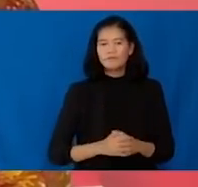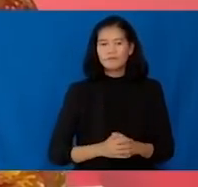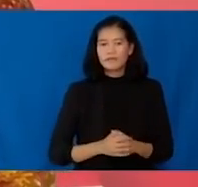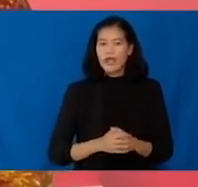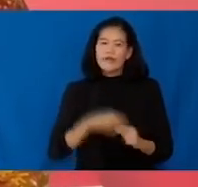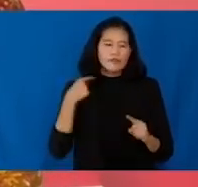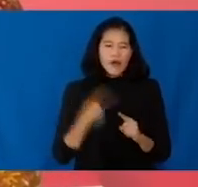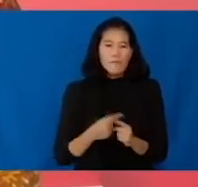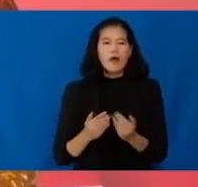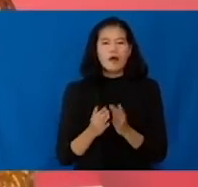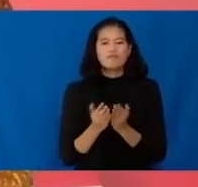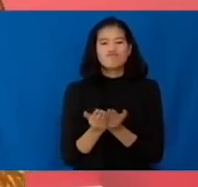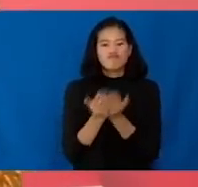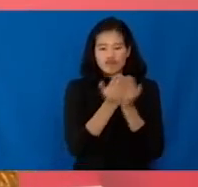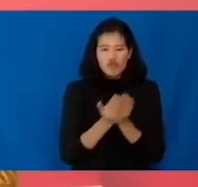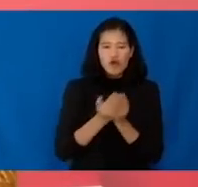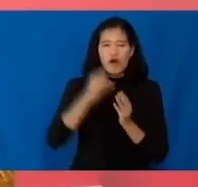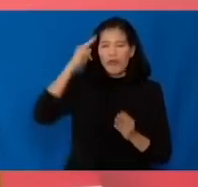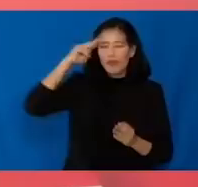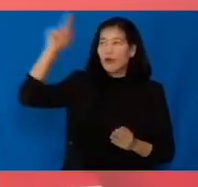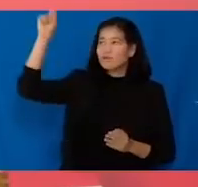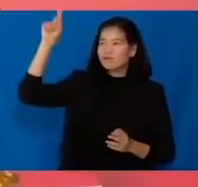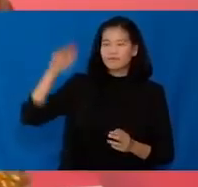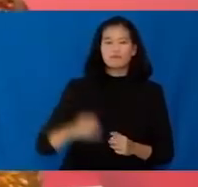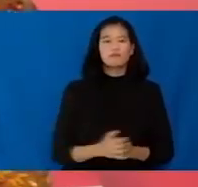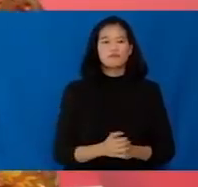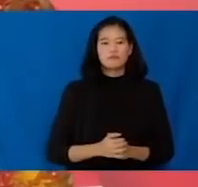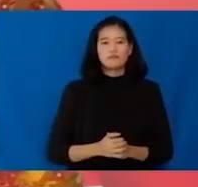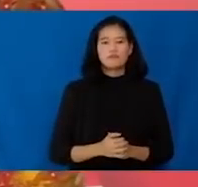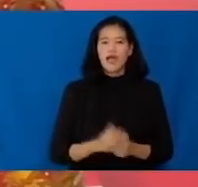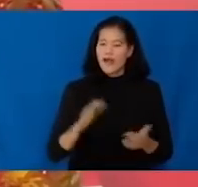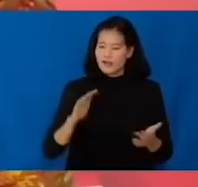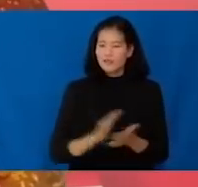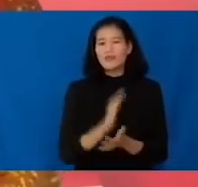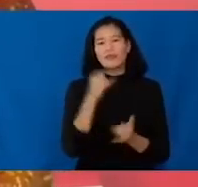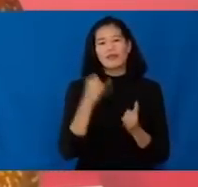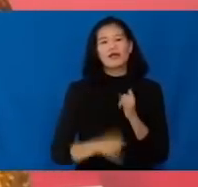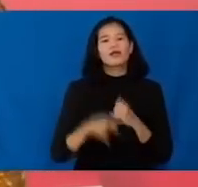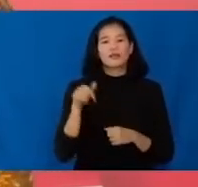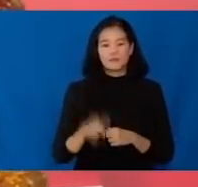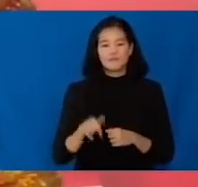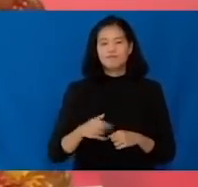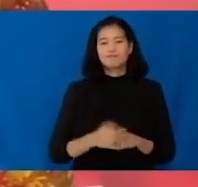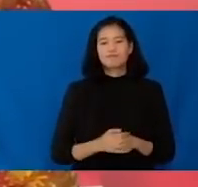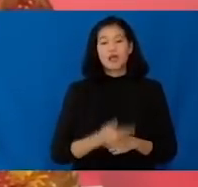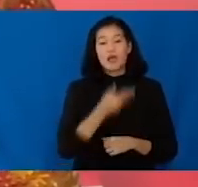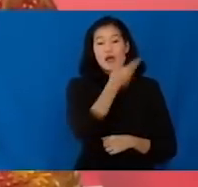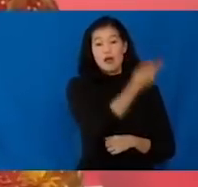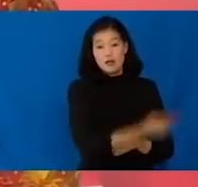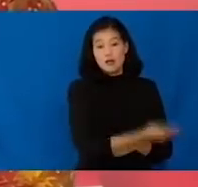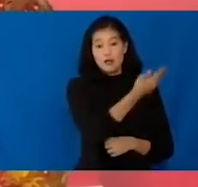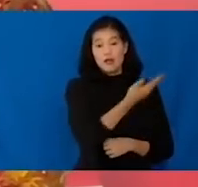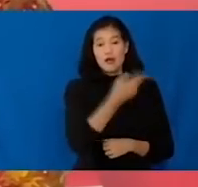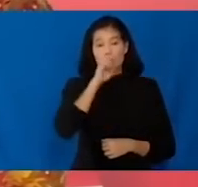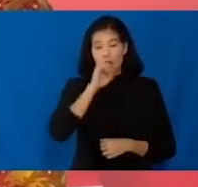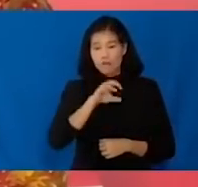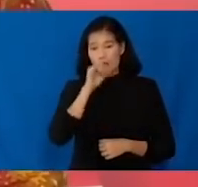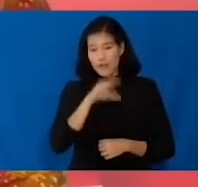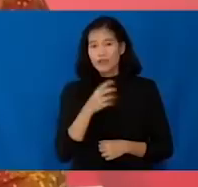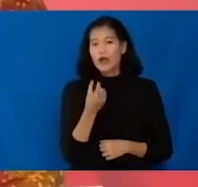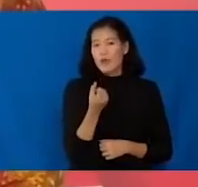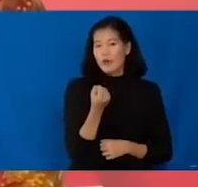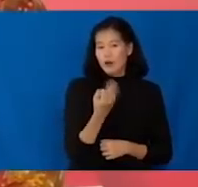kepada Tuhan Yang Maha Esa Oleh karena itu pada kesempatan yang terakhir ini saya akan menyampaikan beberapa hal